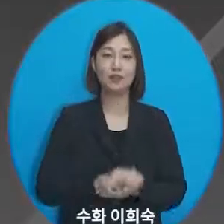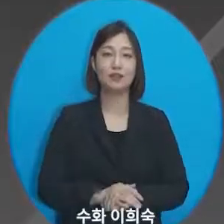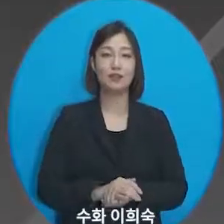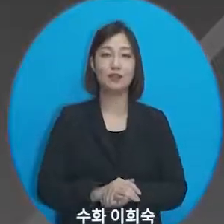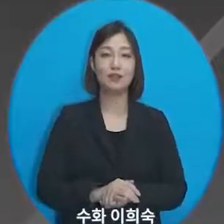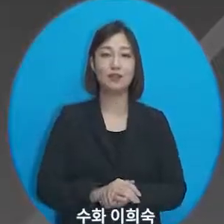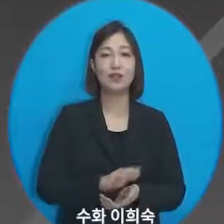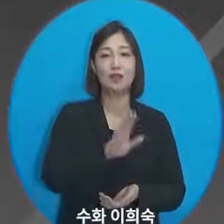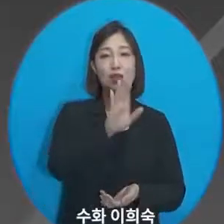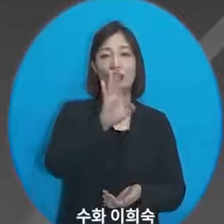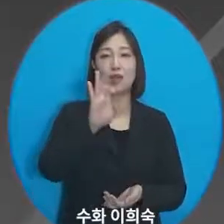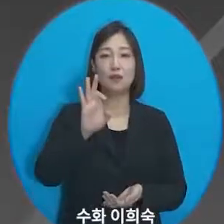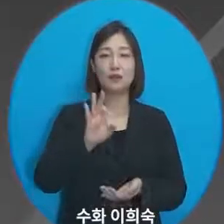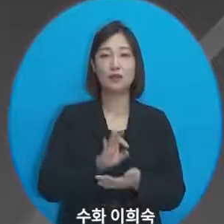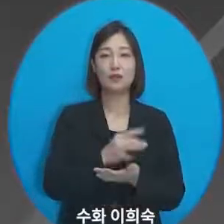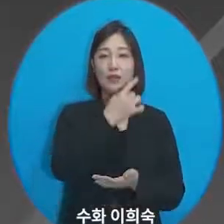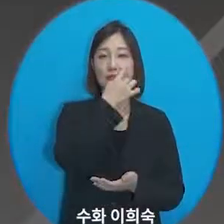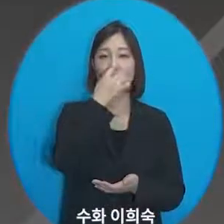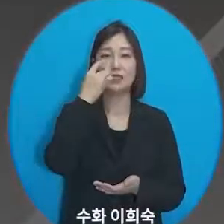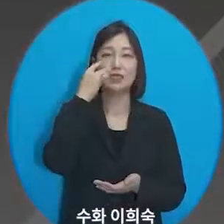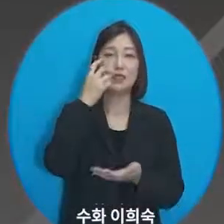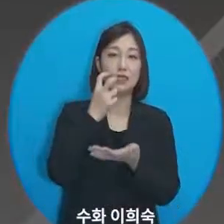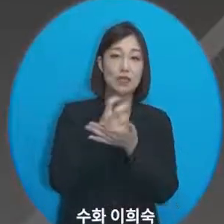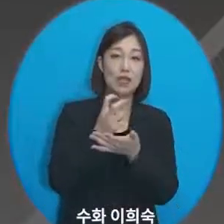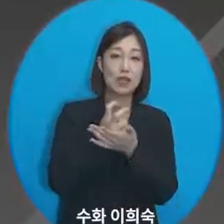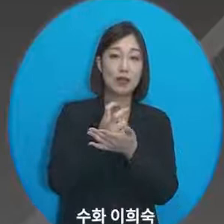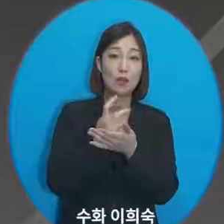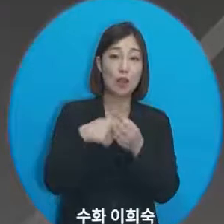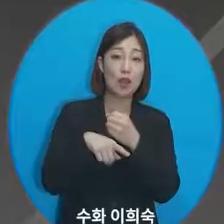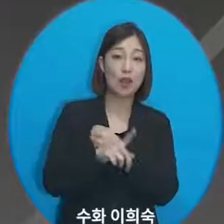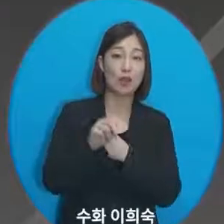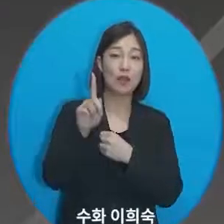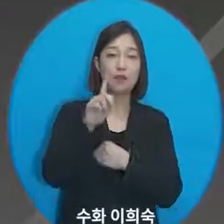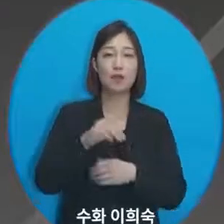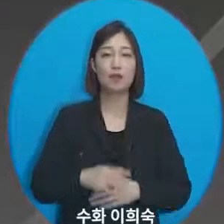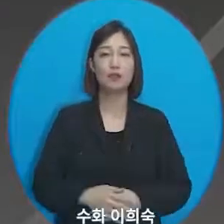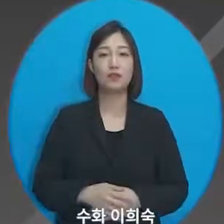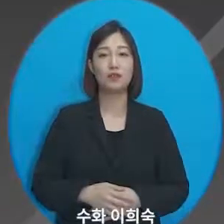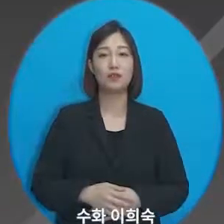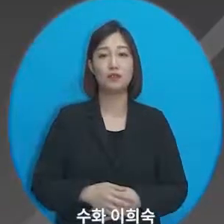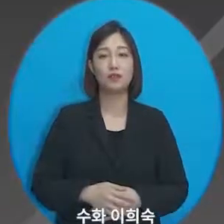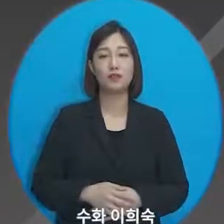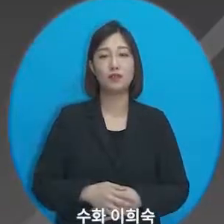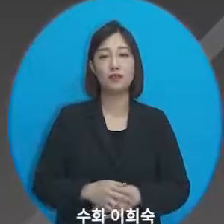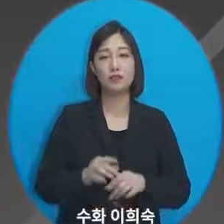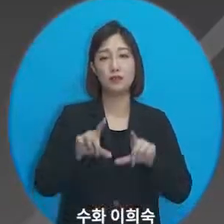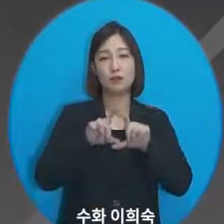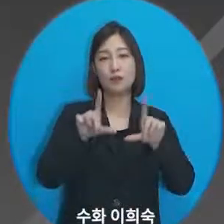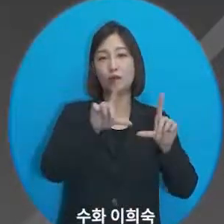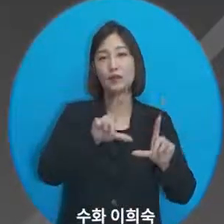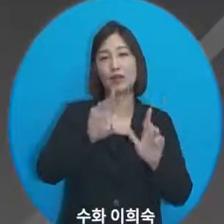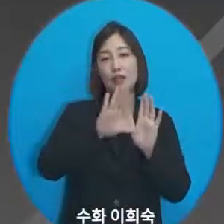BF 생활 인증제도의 개요는 그 접근이라든가 그다음에 안에 있는 그 생활시설, 그다음에